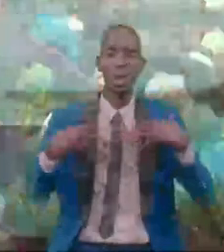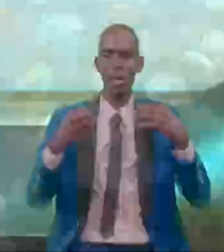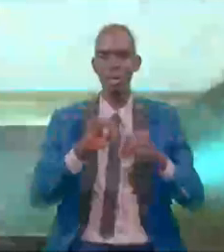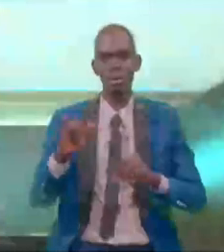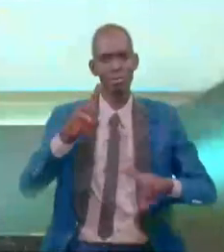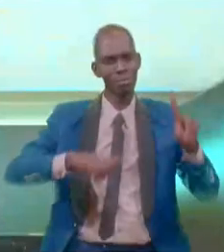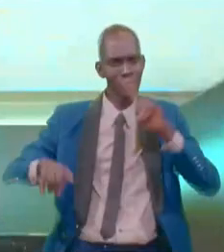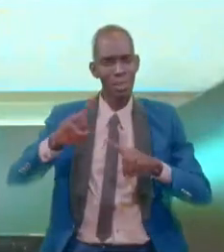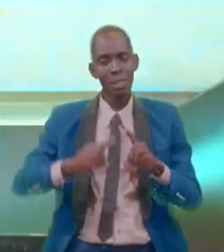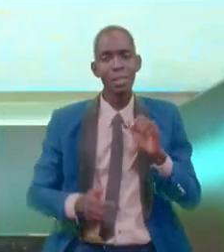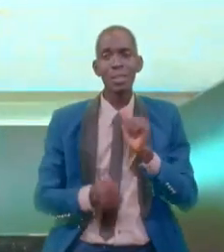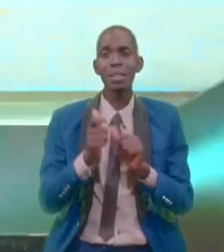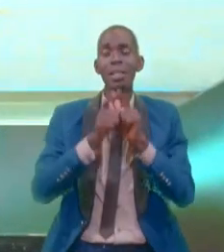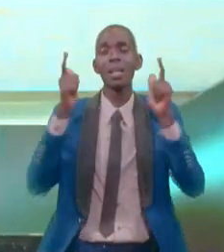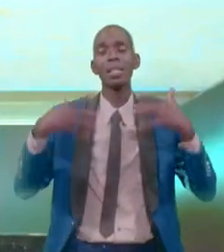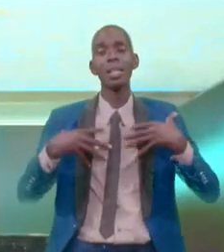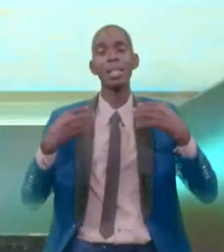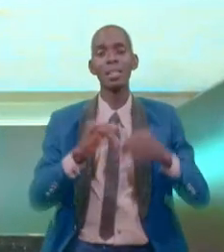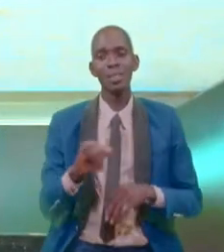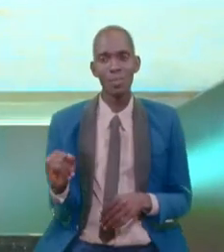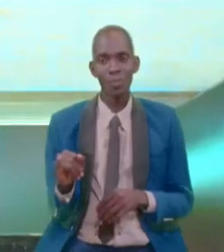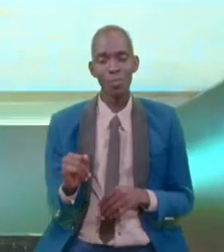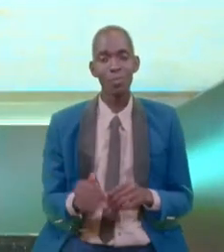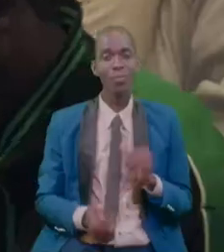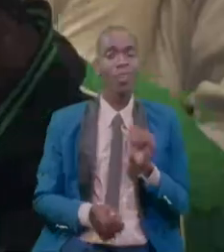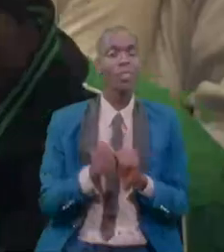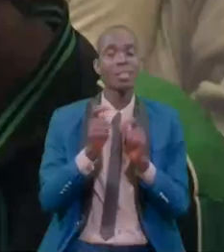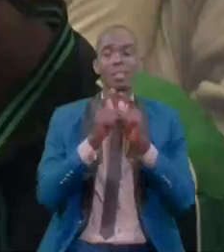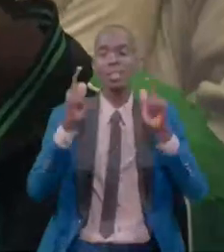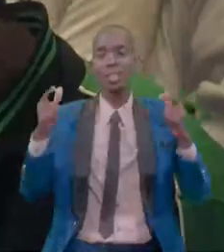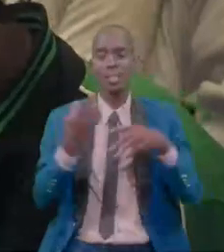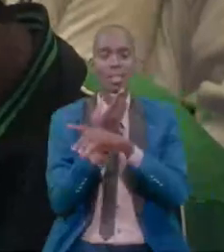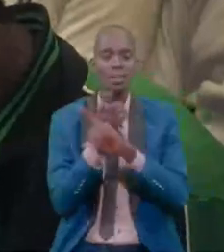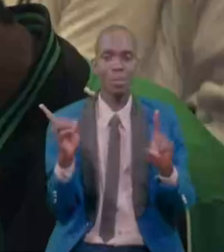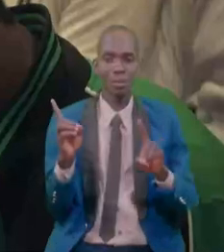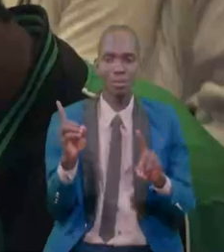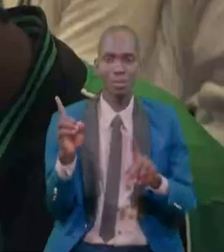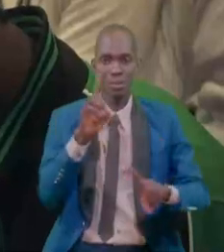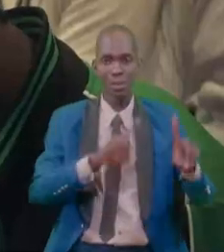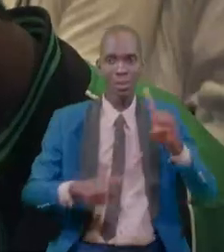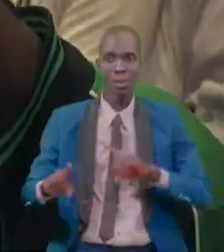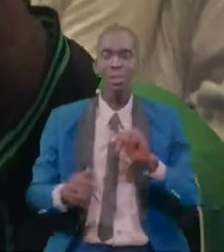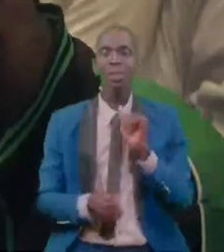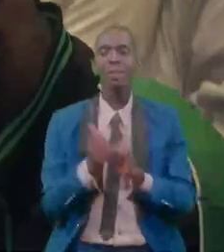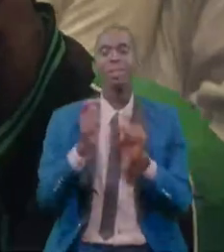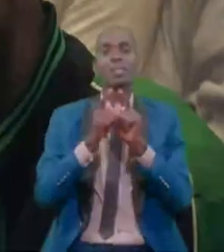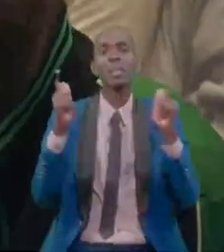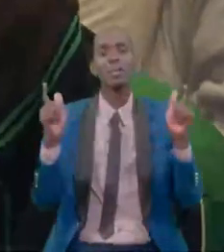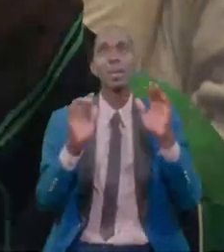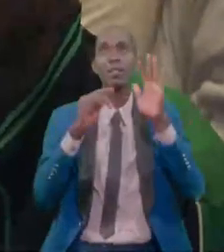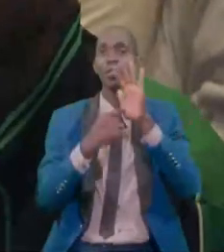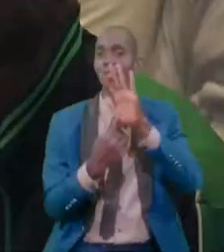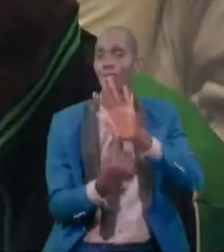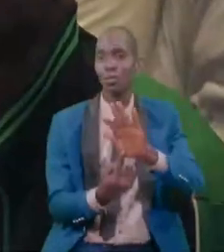plus grandes guérisons, dites cela, de plus grandes guérisons, de plus grandes délivrances, de plus